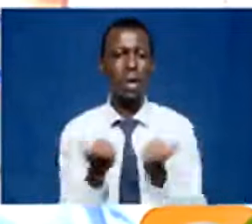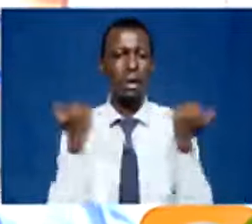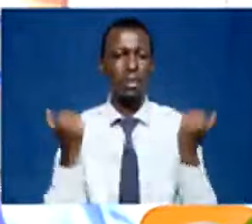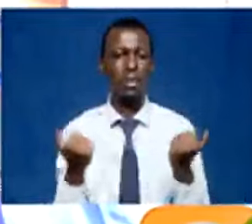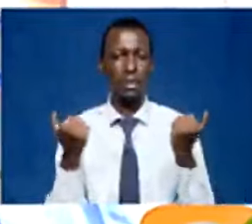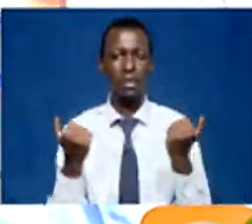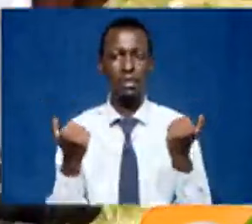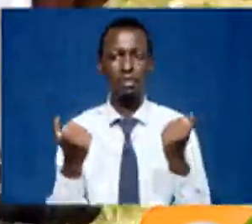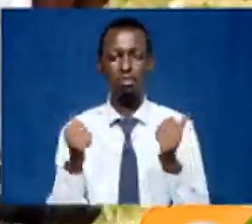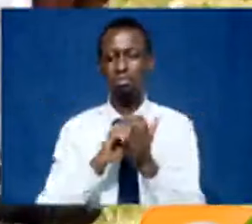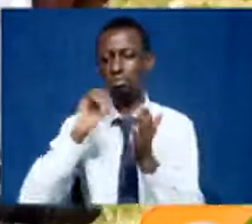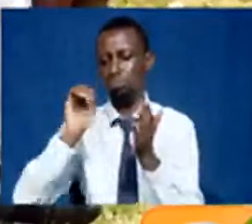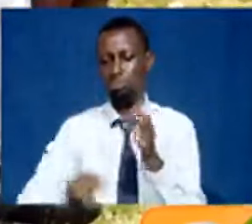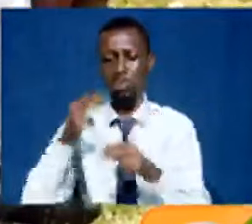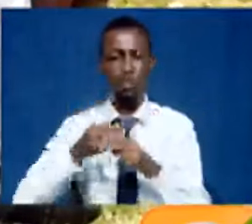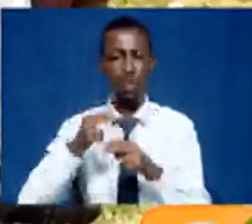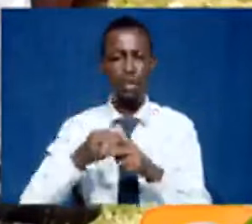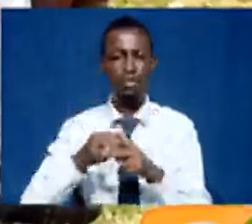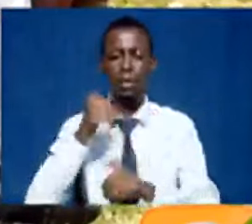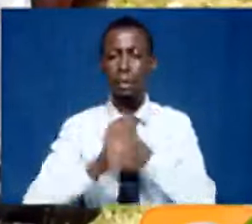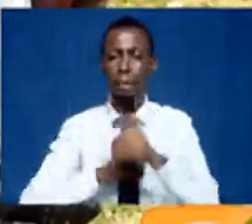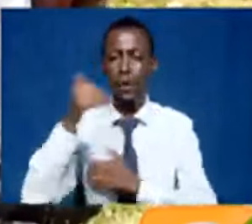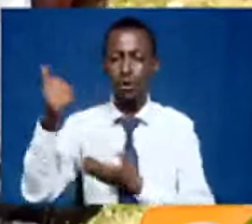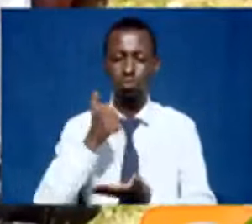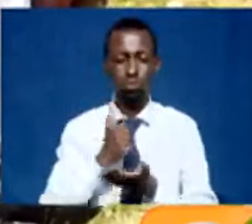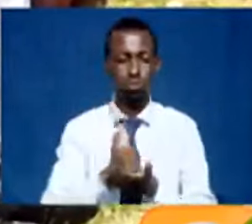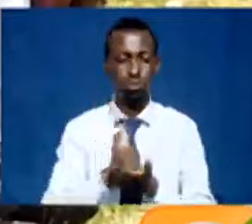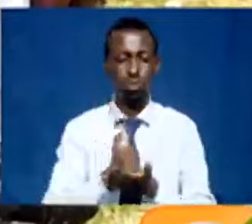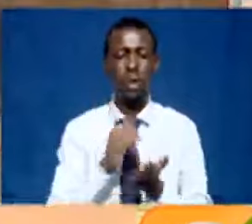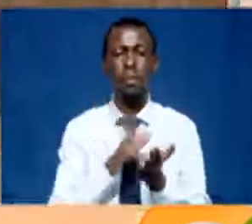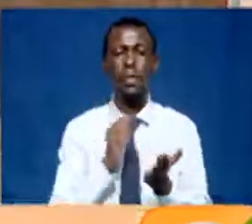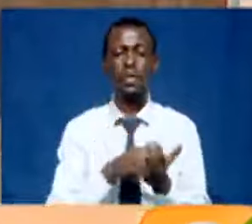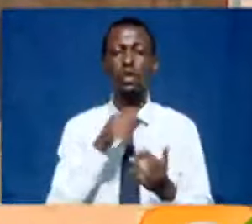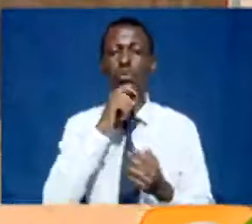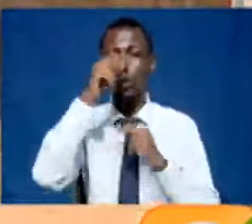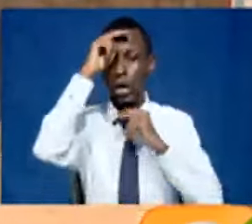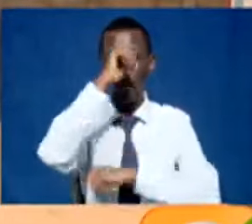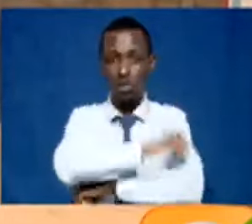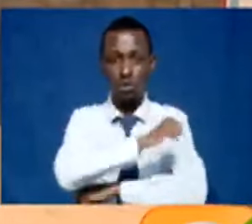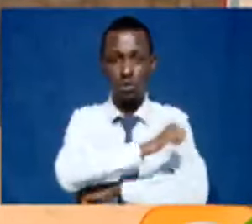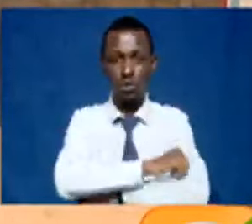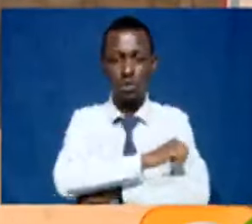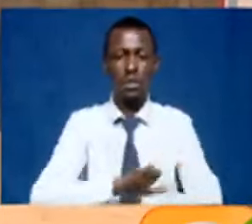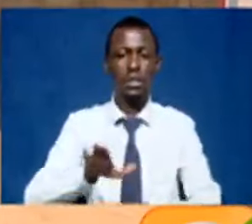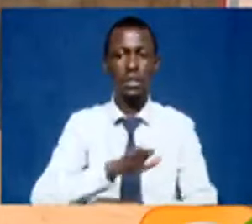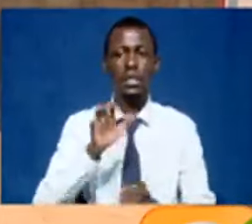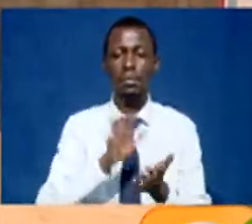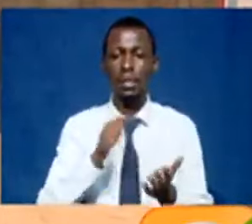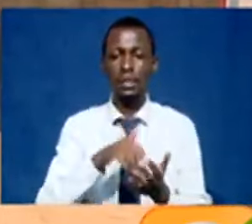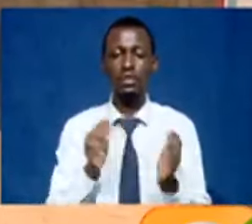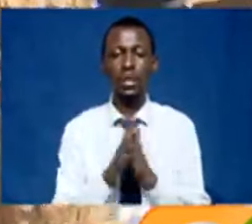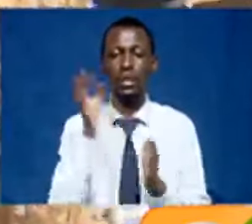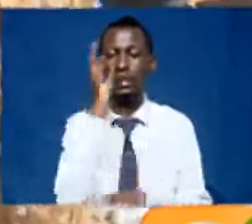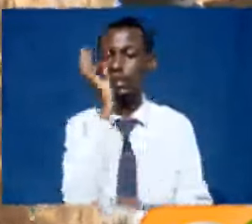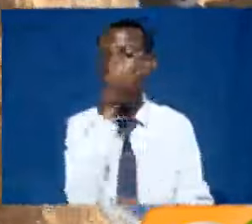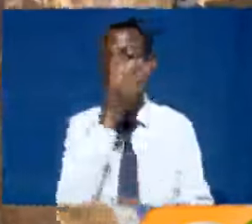mpaka nikatolewa. The admission process at the Machakos Boys High School and Muruguru Girls High School in Machakos and Nyeri